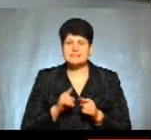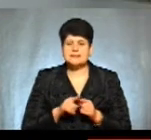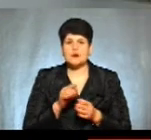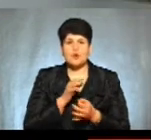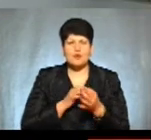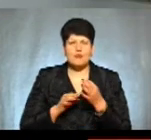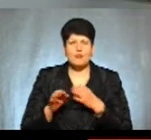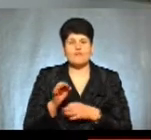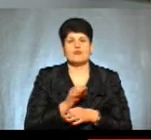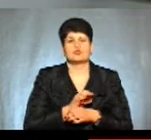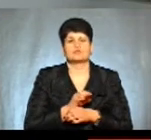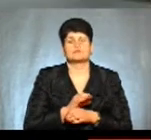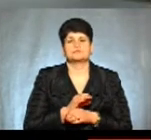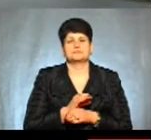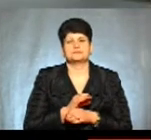обговорюють і